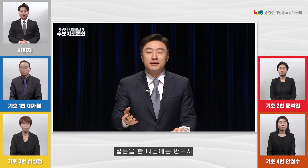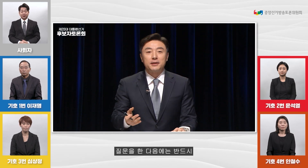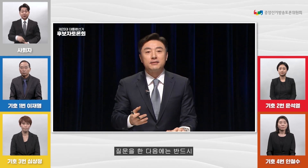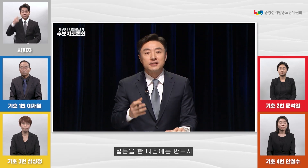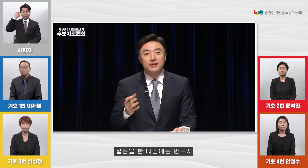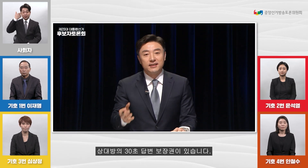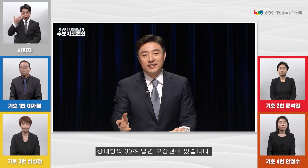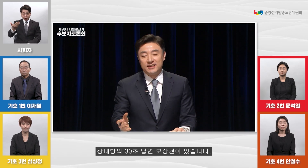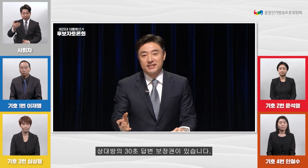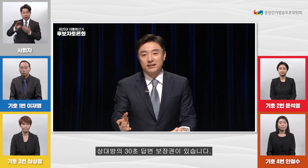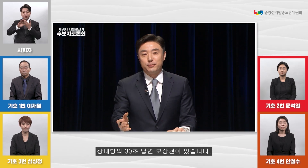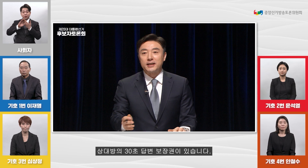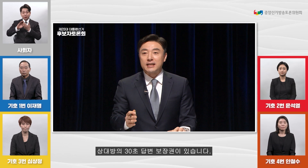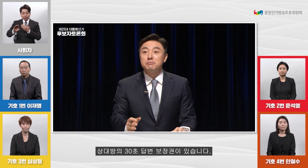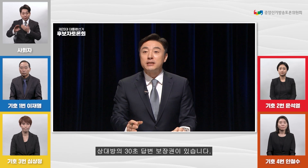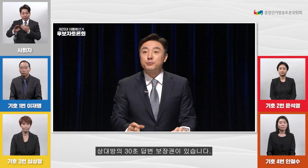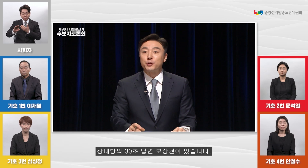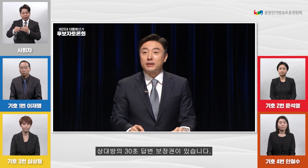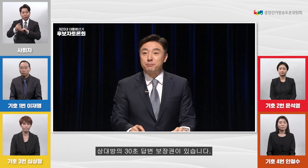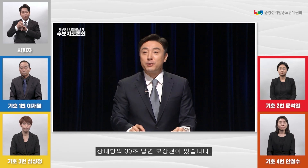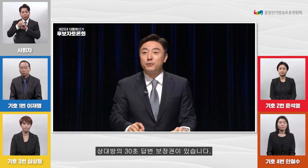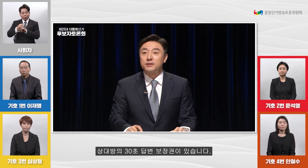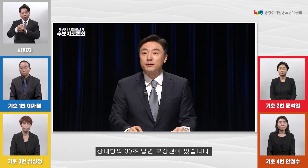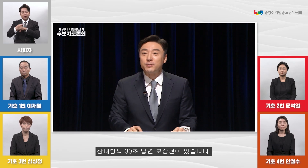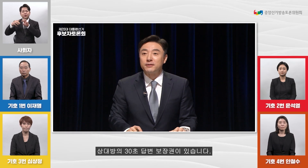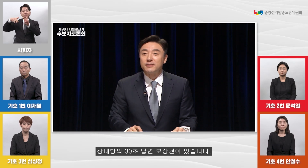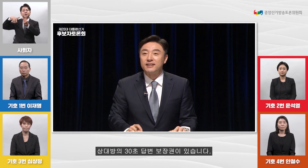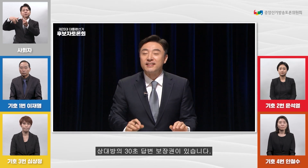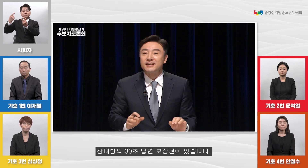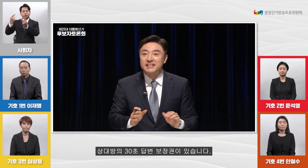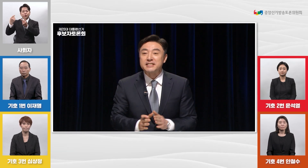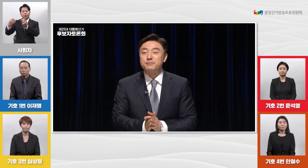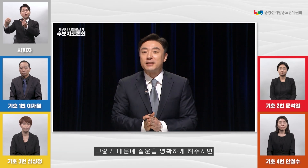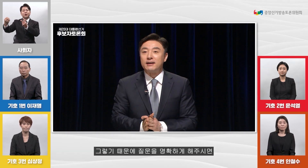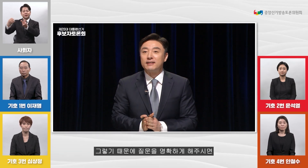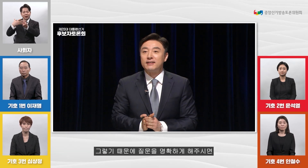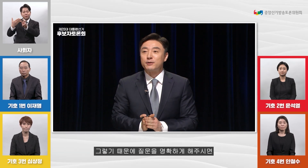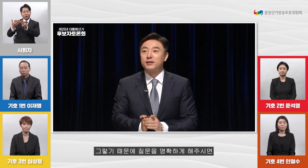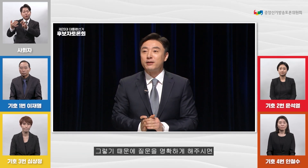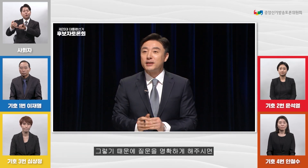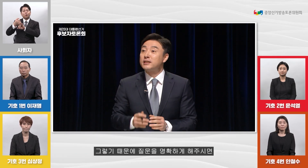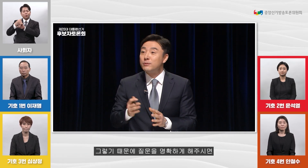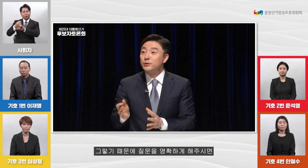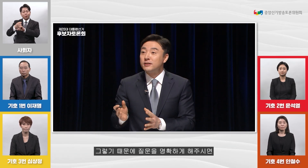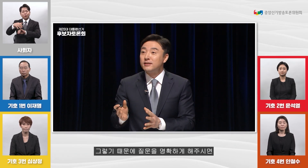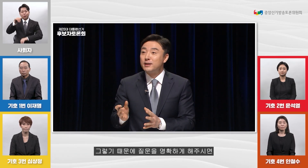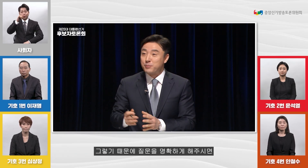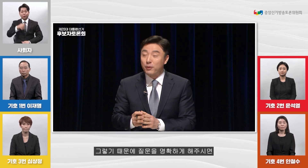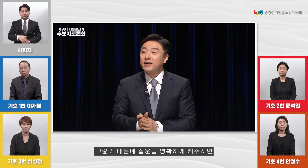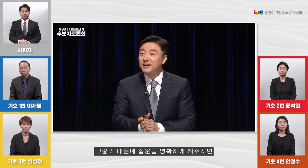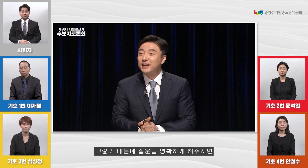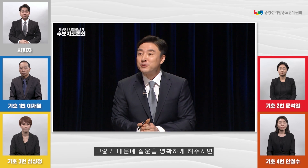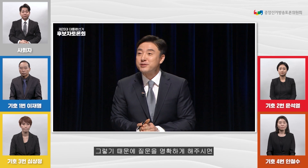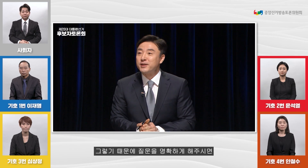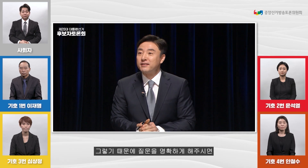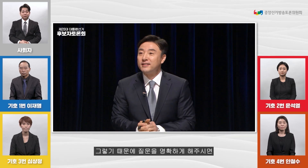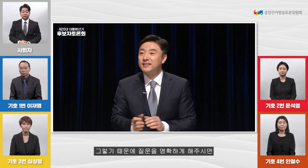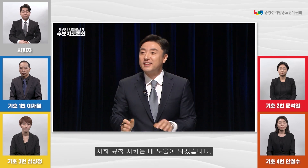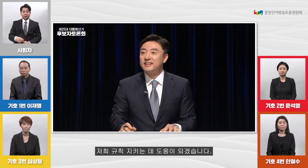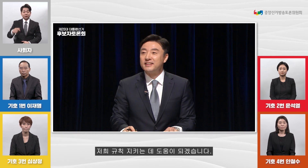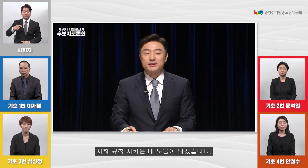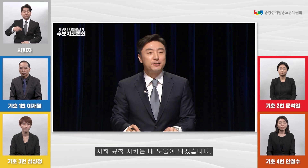다음에는 반드시 상대방의 30초 답변 보장권이 있습니다. 그렇기 때문에 질문을 명확하게